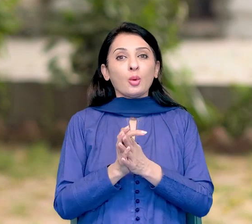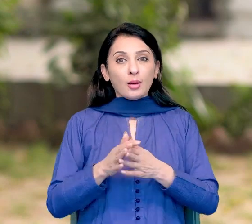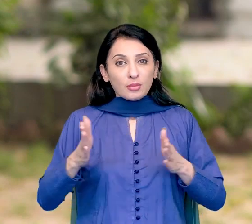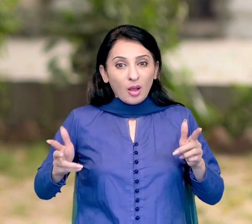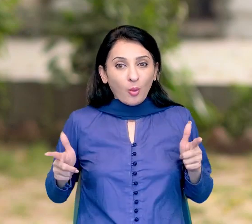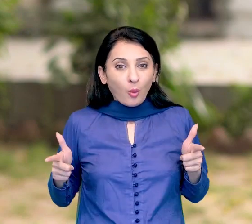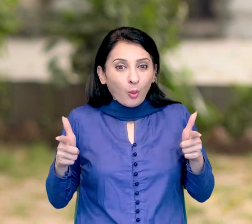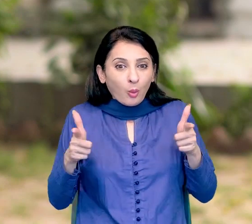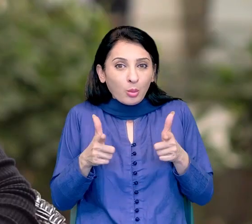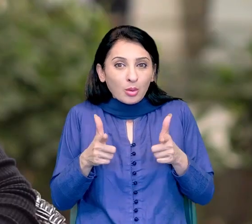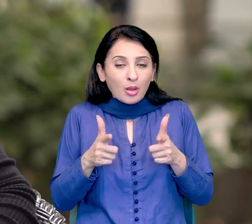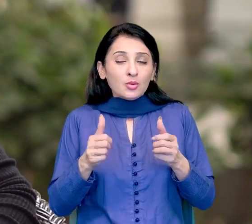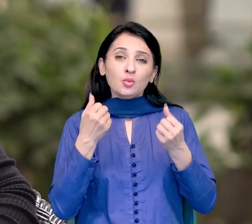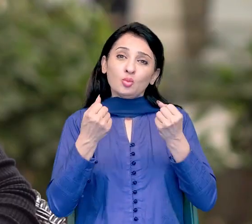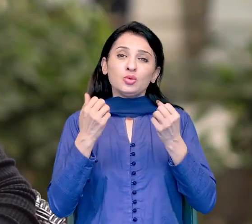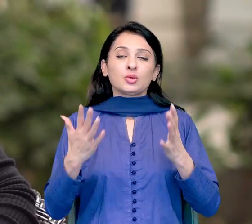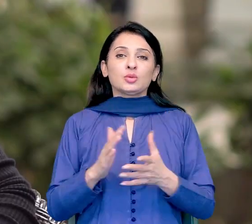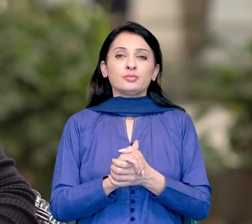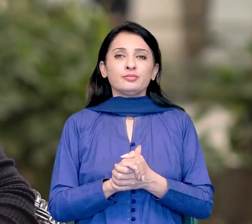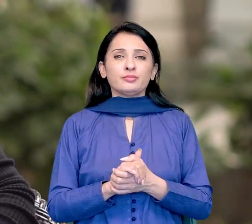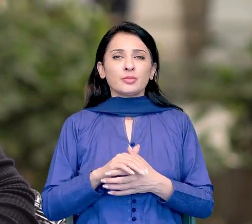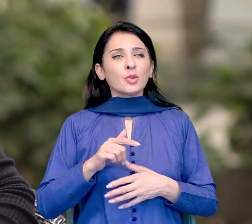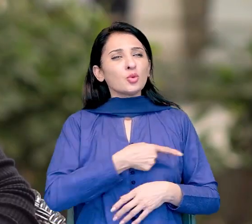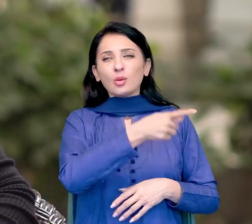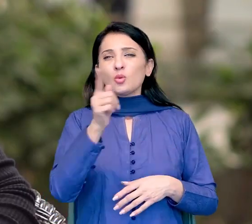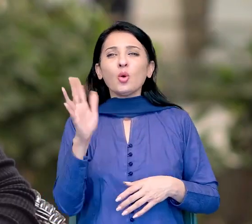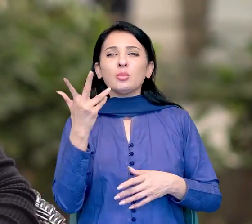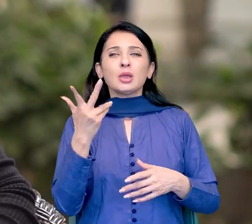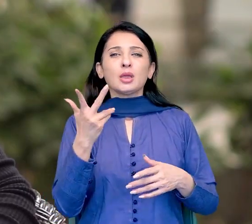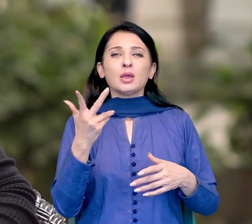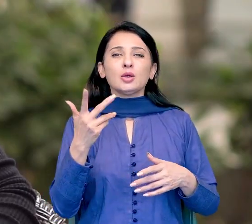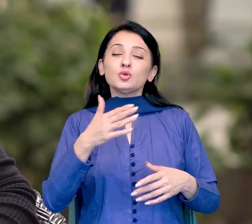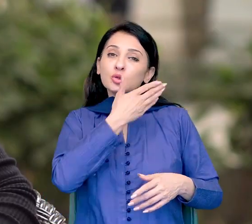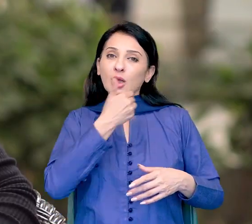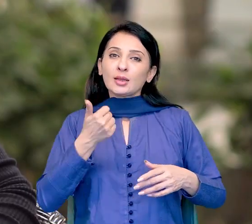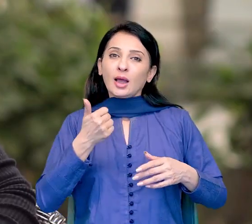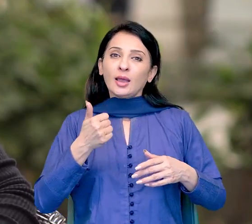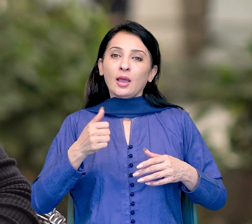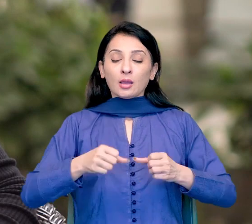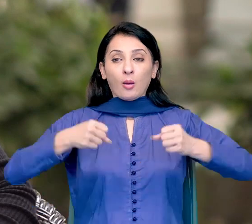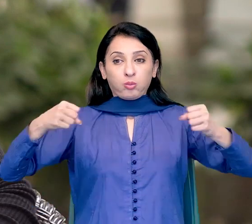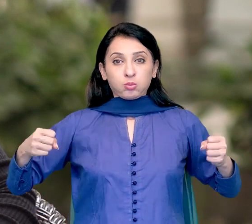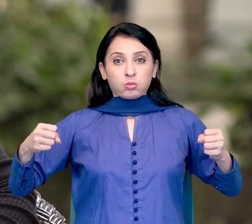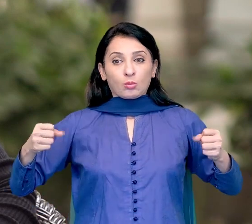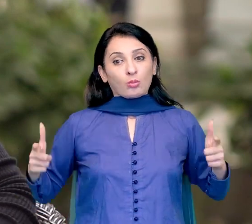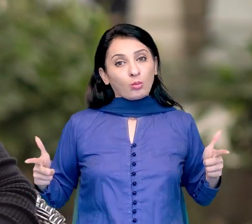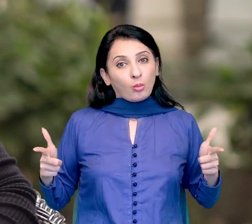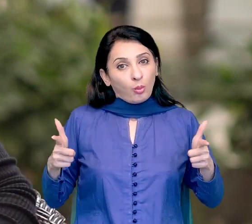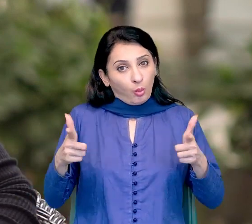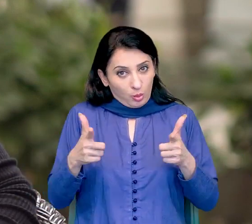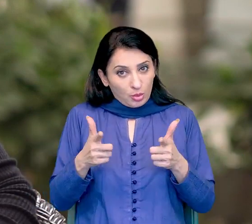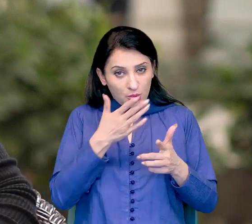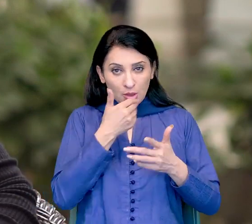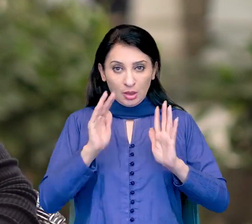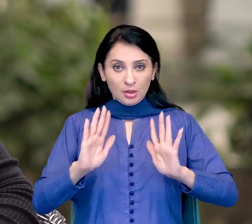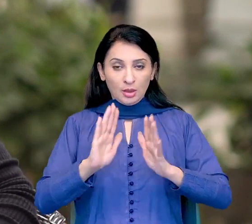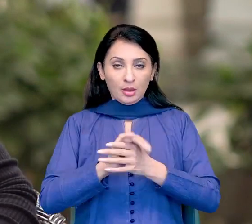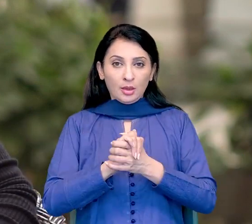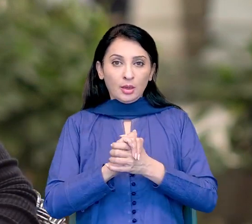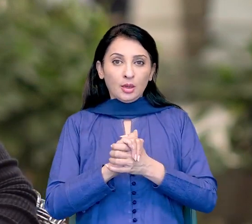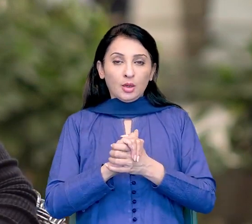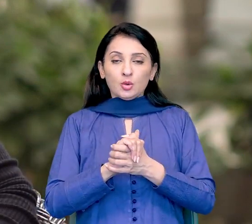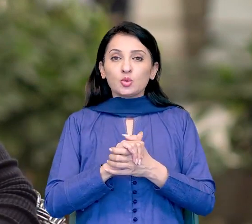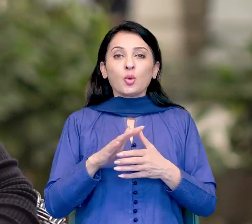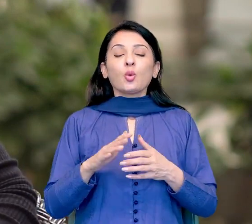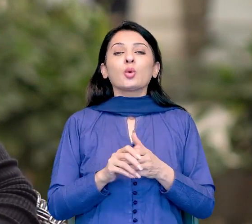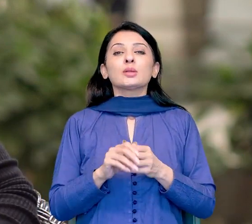بن جاتا ہے. For anybody who's trying to lose weight, I would recommend start small. بہت میجر